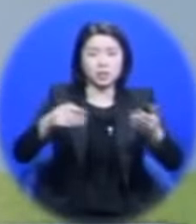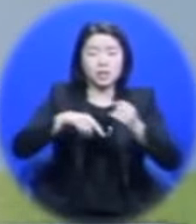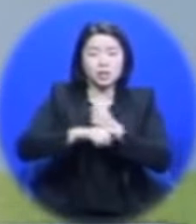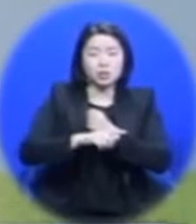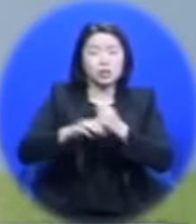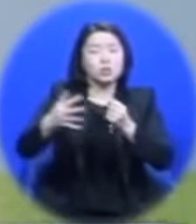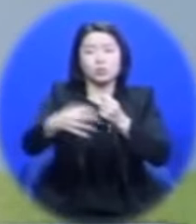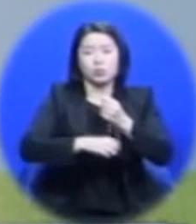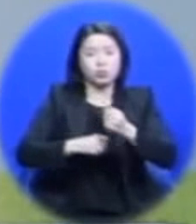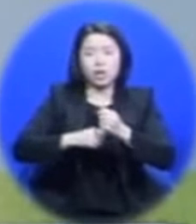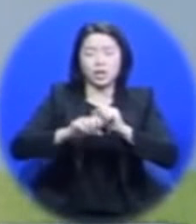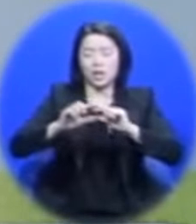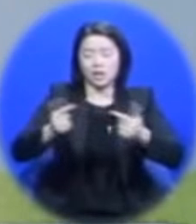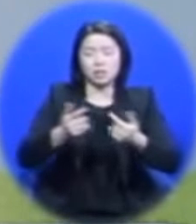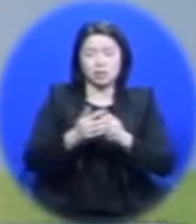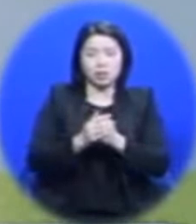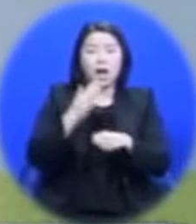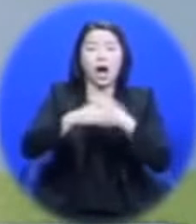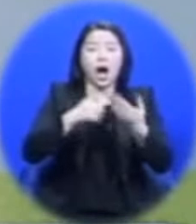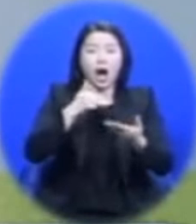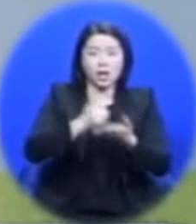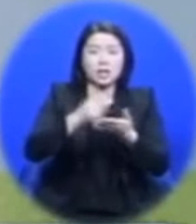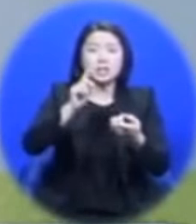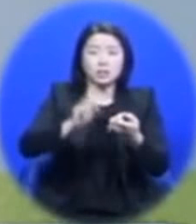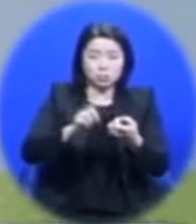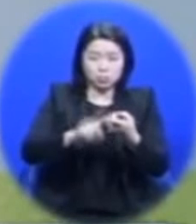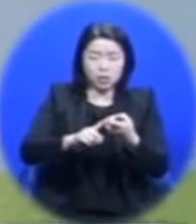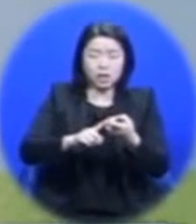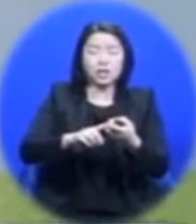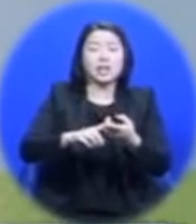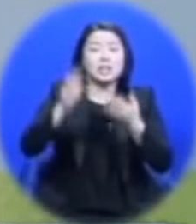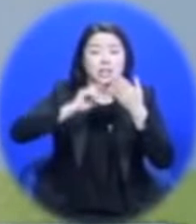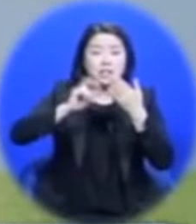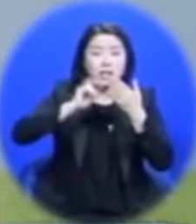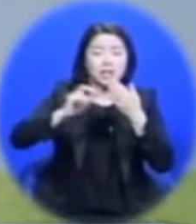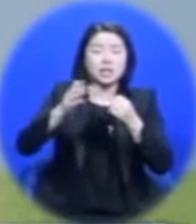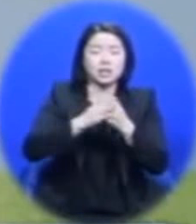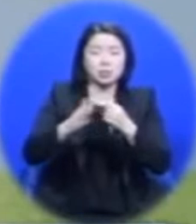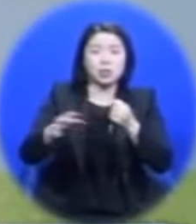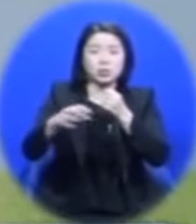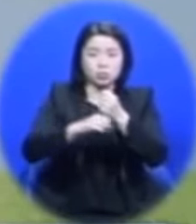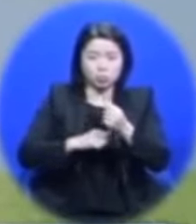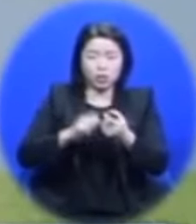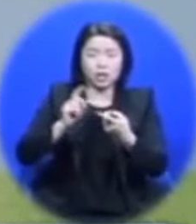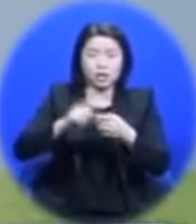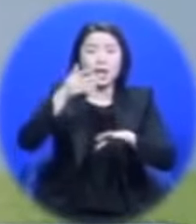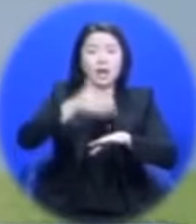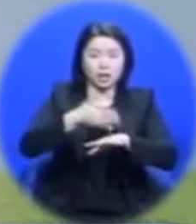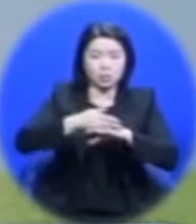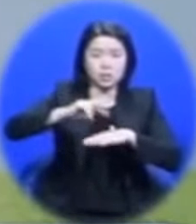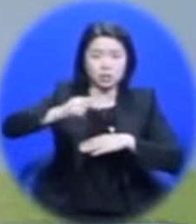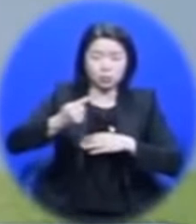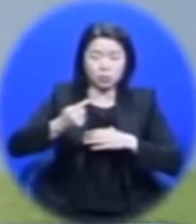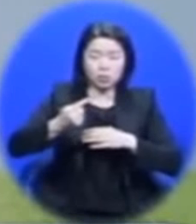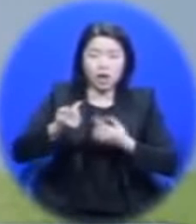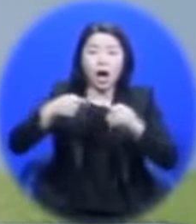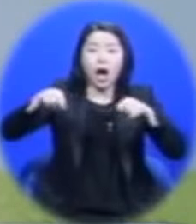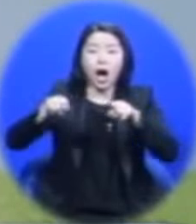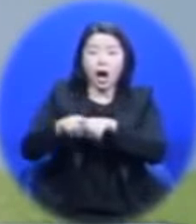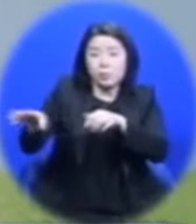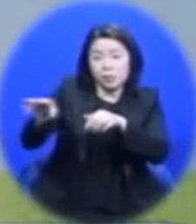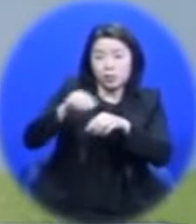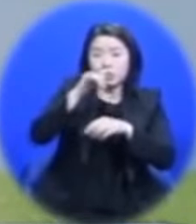아닙니다. 하나님, 그분에 대한 찬양 때문에 수확에 대한 감사도 덩달아 오는